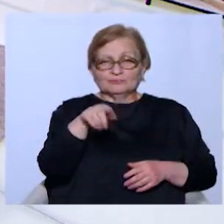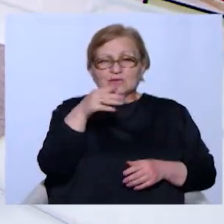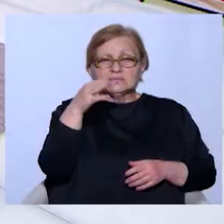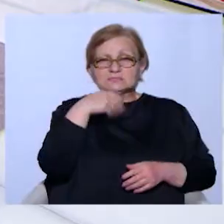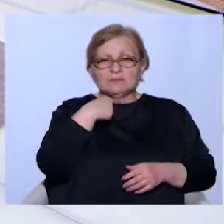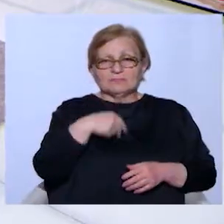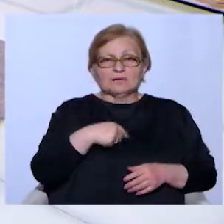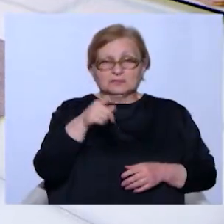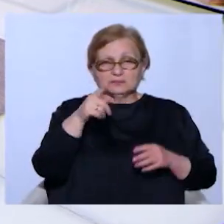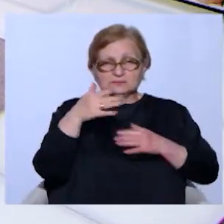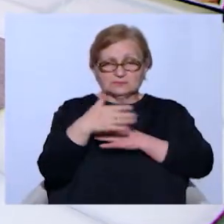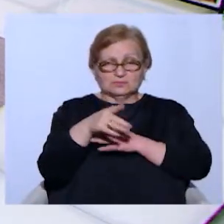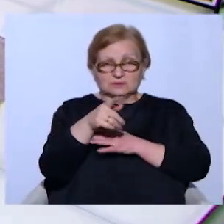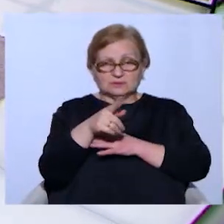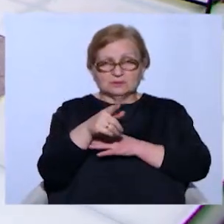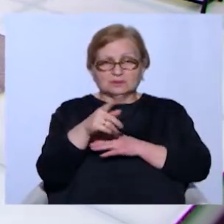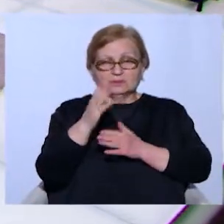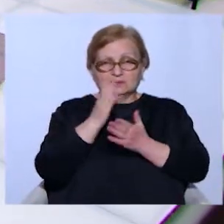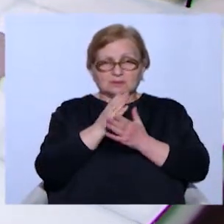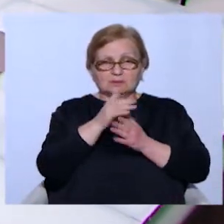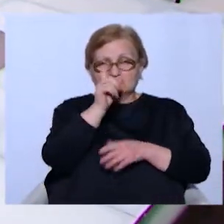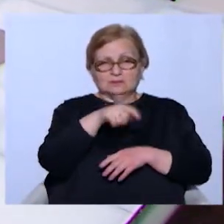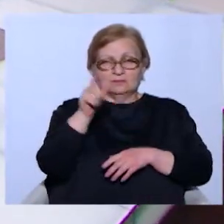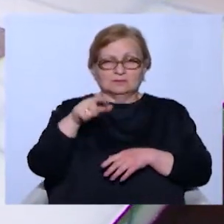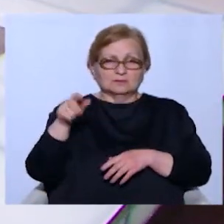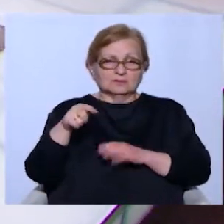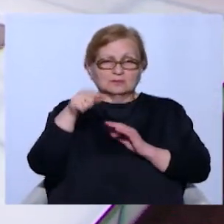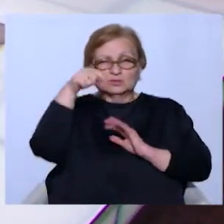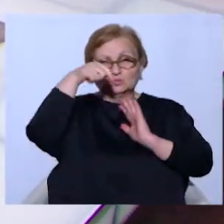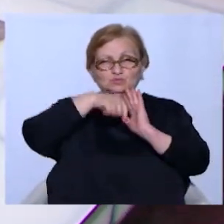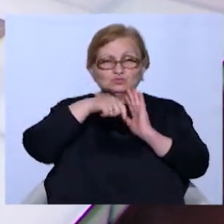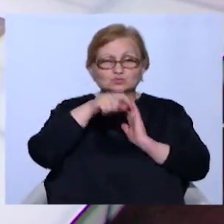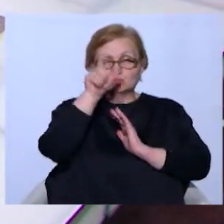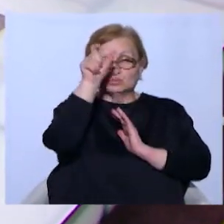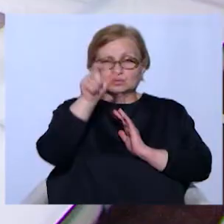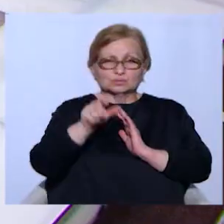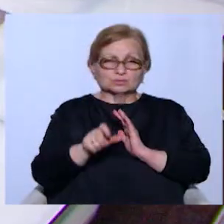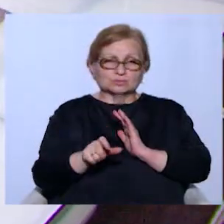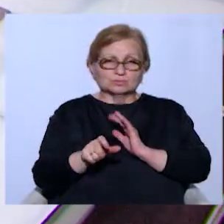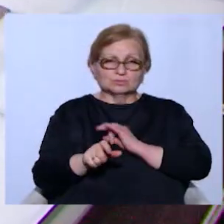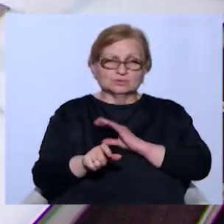საფრანგეთის, ხედავთ, რომ კი არის გადანაწილებული ფერების მიხედვით, მაგრამ შუა ნაწილი, ხო, შუა წილში თეთრი